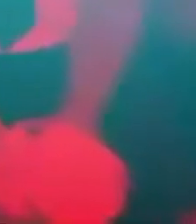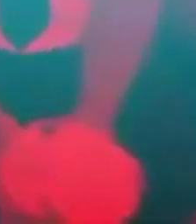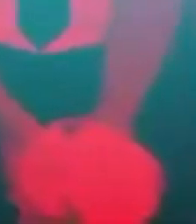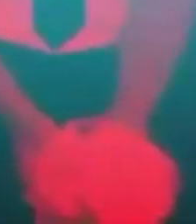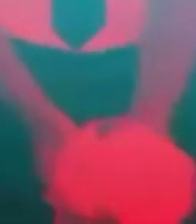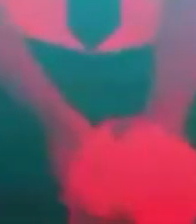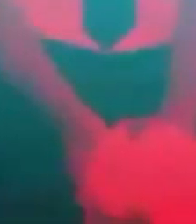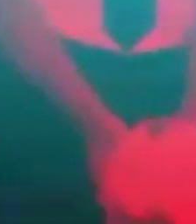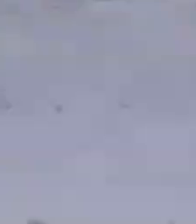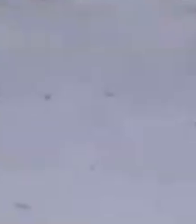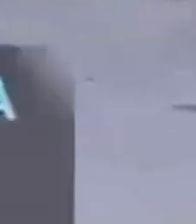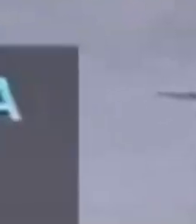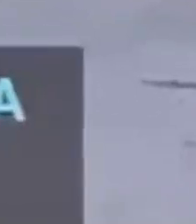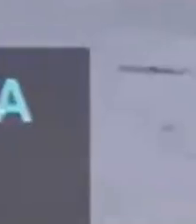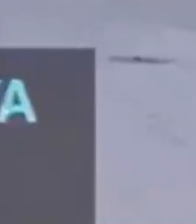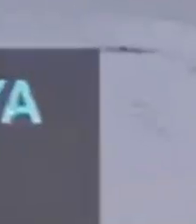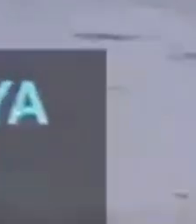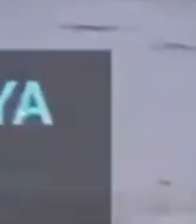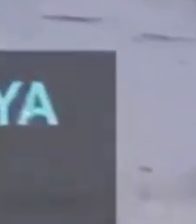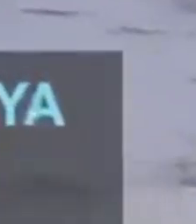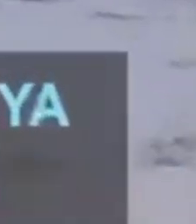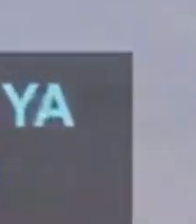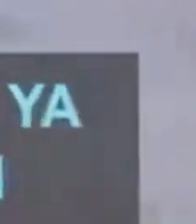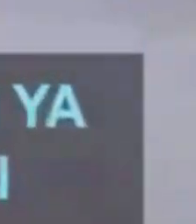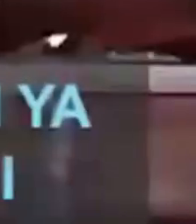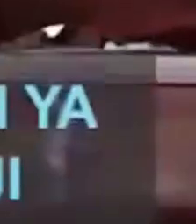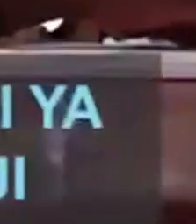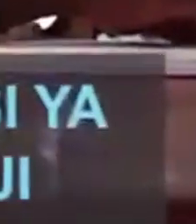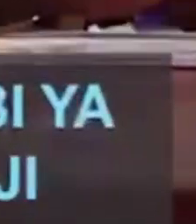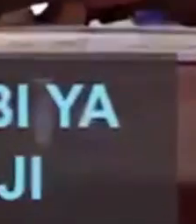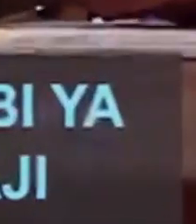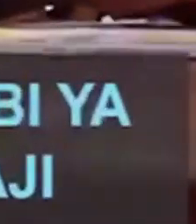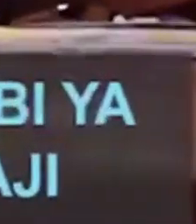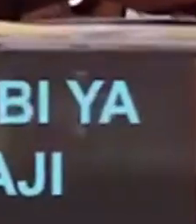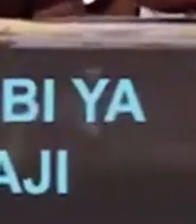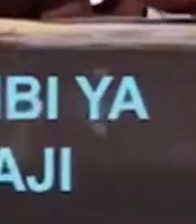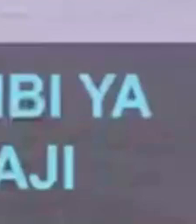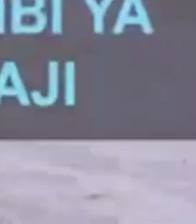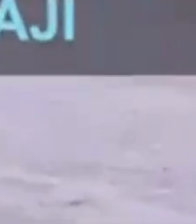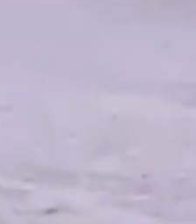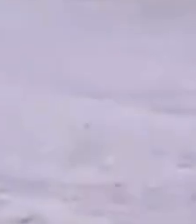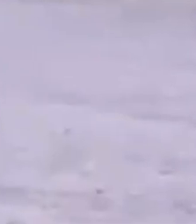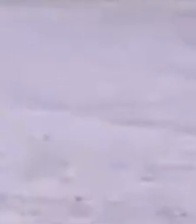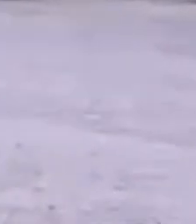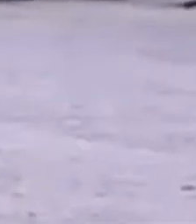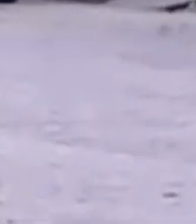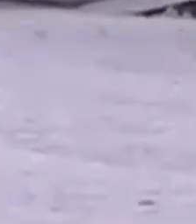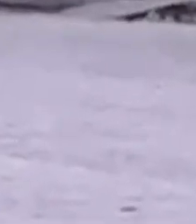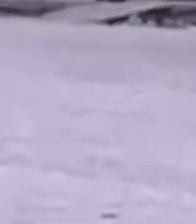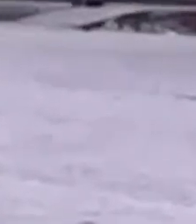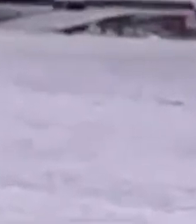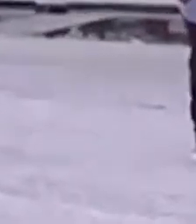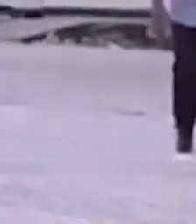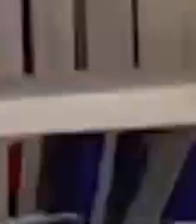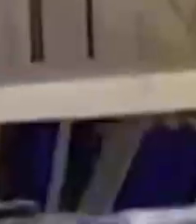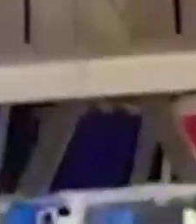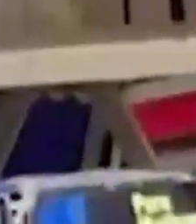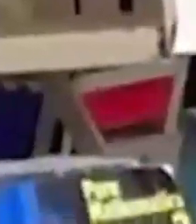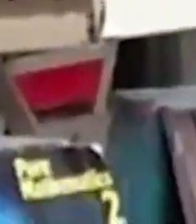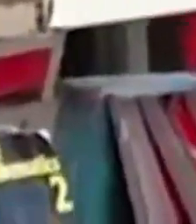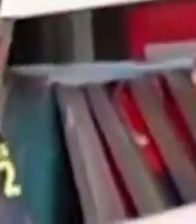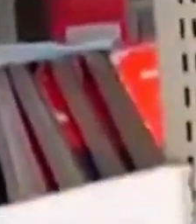wa kidato cha 4 waliofaulu kuchagua na kutuma maombi ya kujiunga na chuo cha maji kwa muhula wa mwaka wa masomo